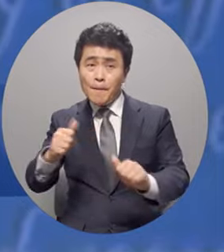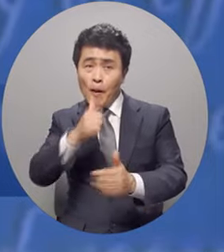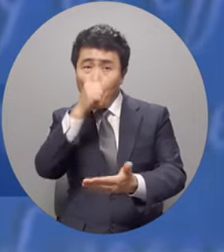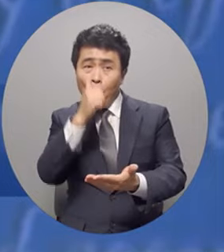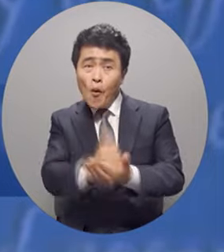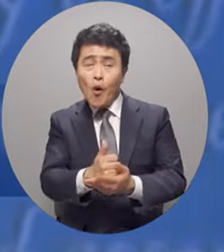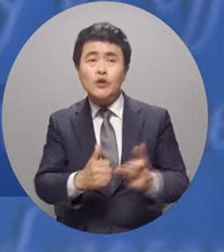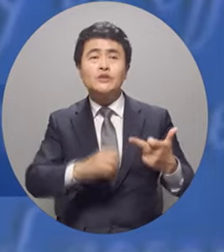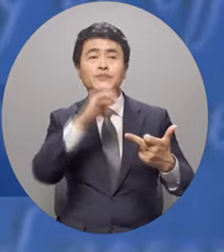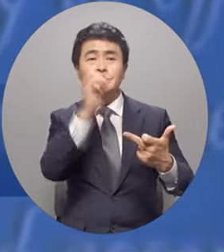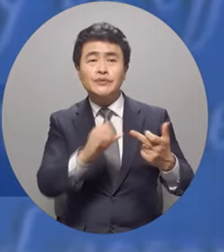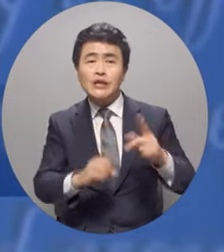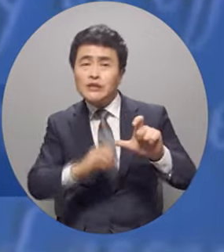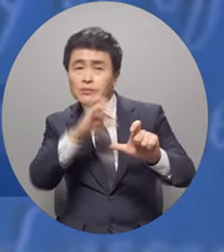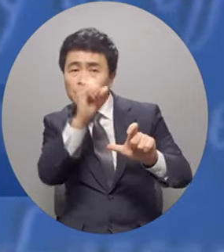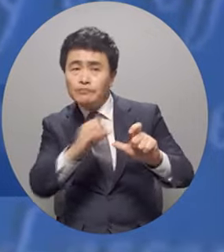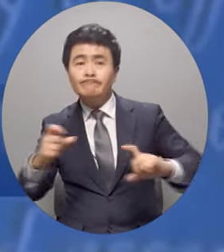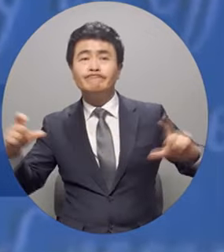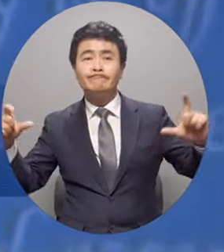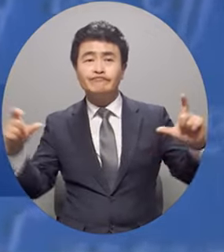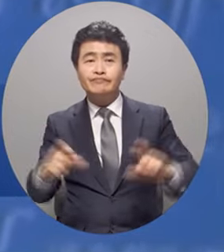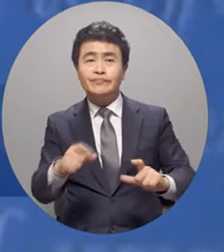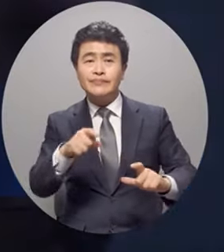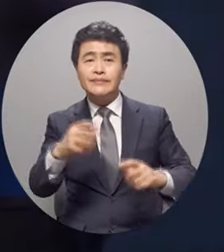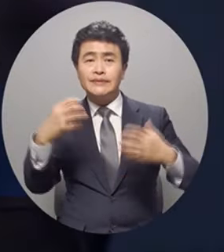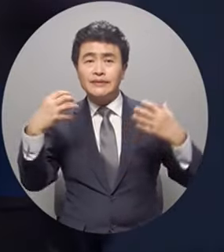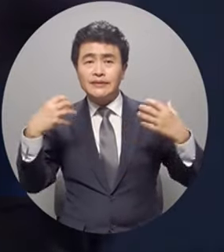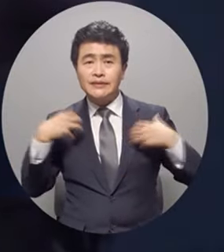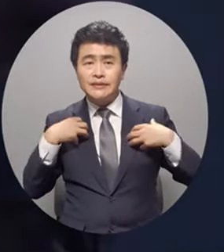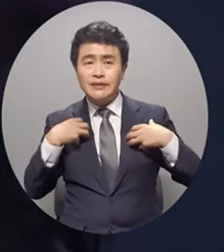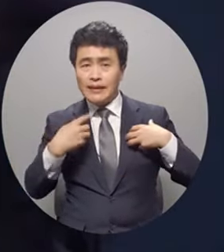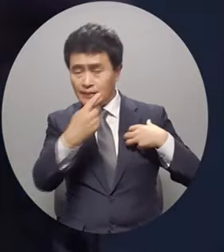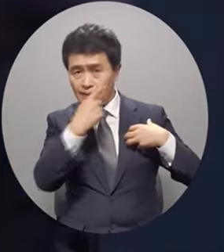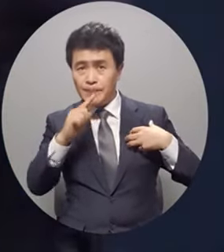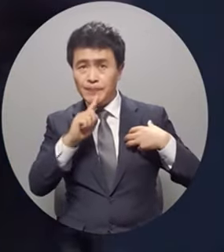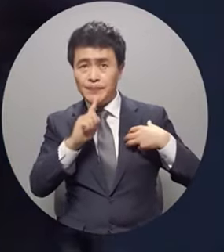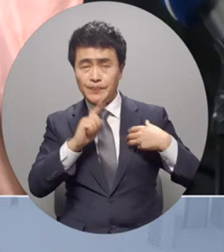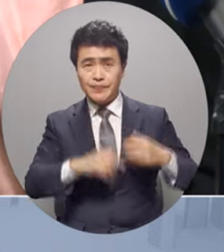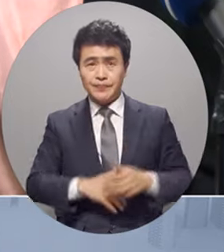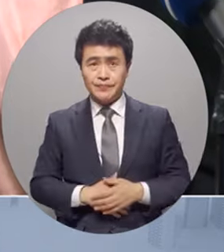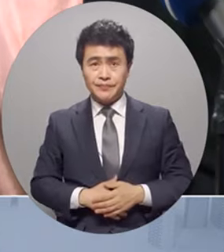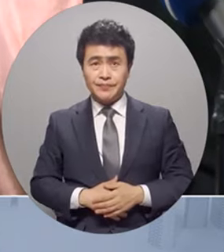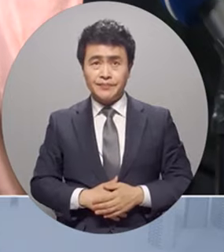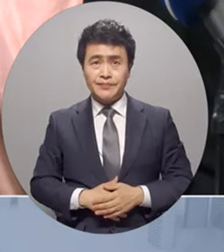17%, 15% in our administration. All right. It's gone up on his watch.